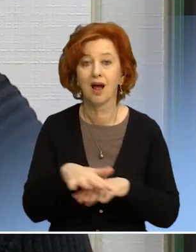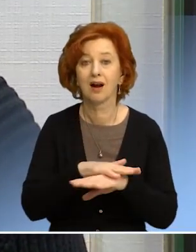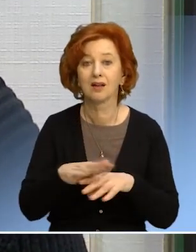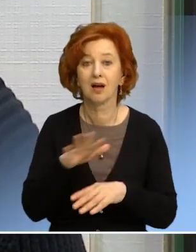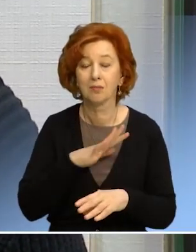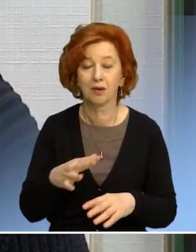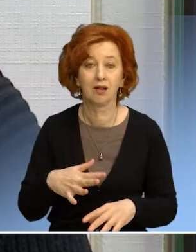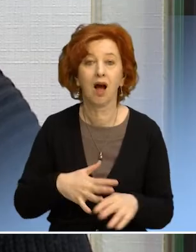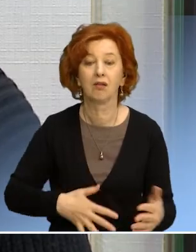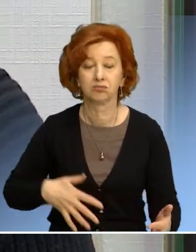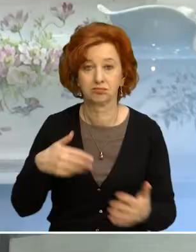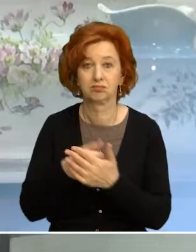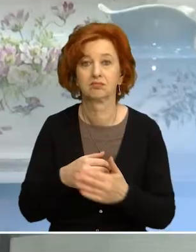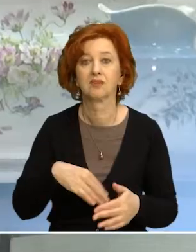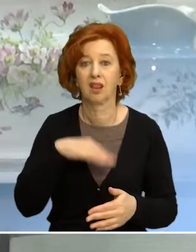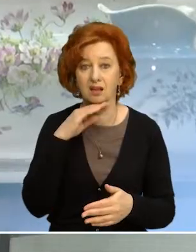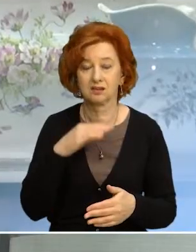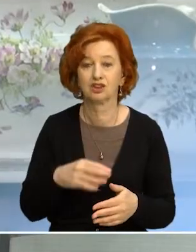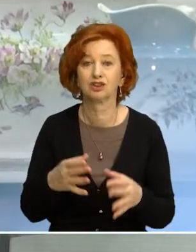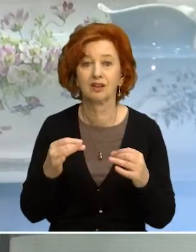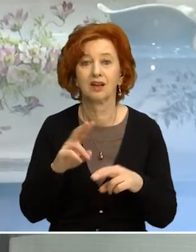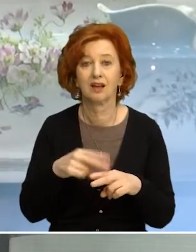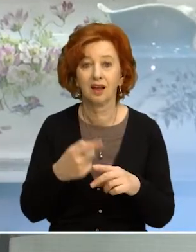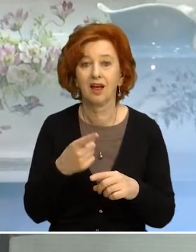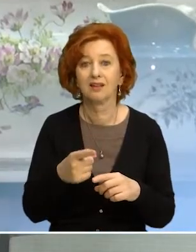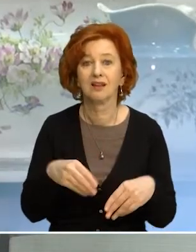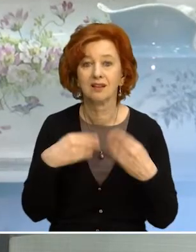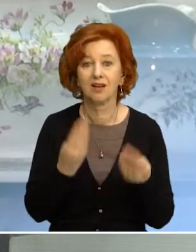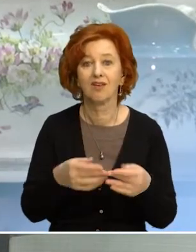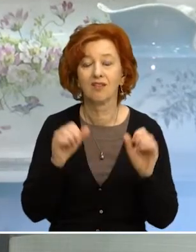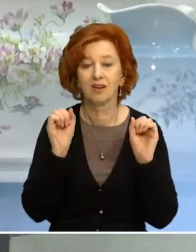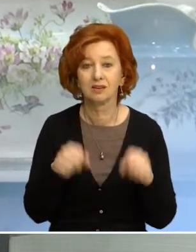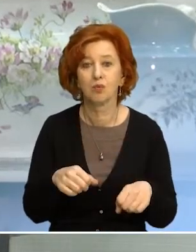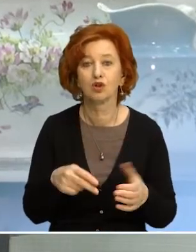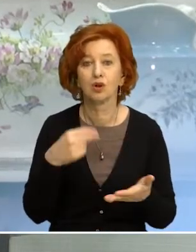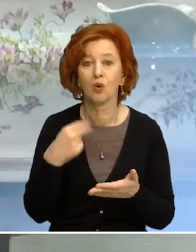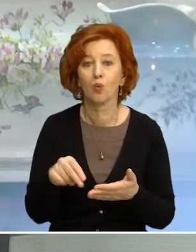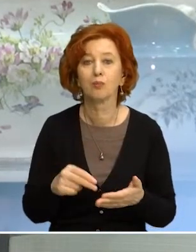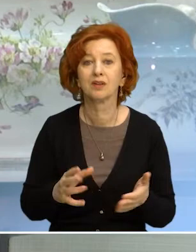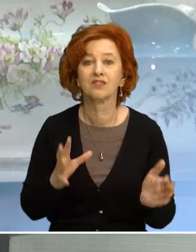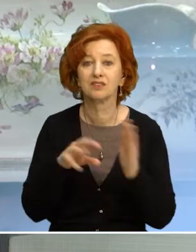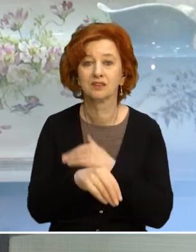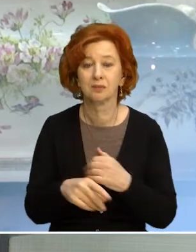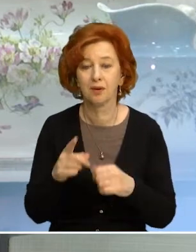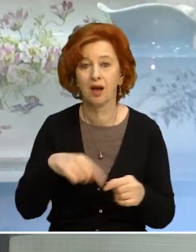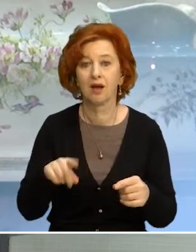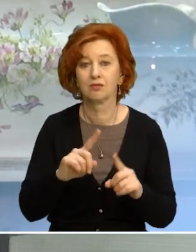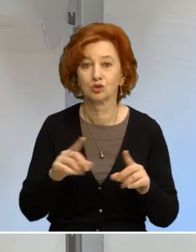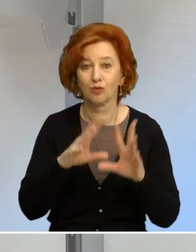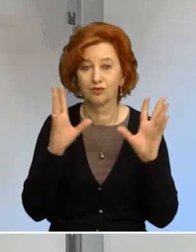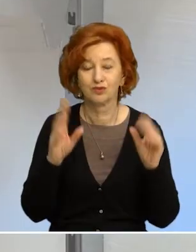был насыщен. Тот же кузнецовский фарфор давал возможность купить себя практически